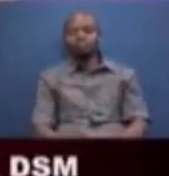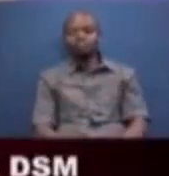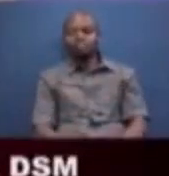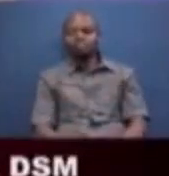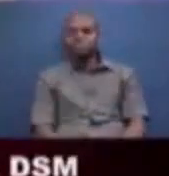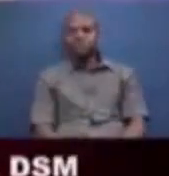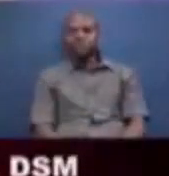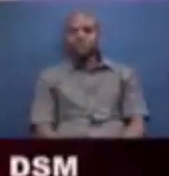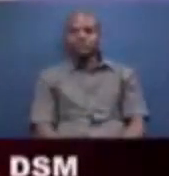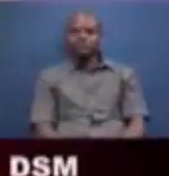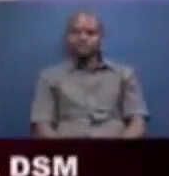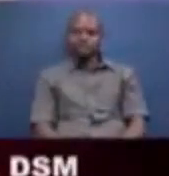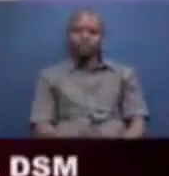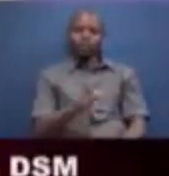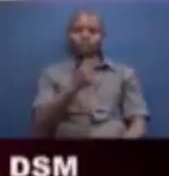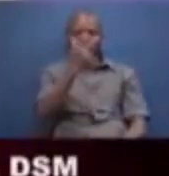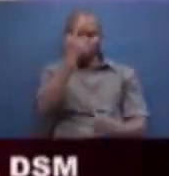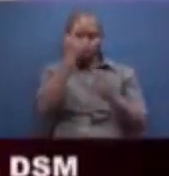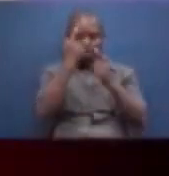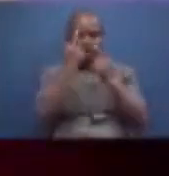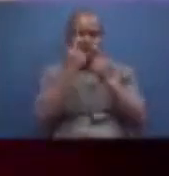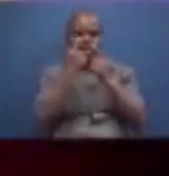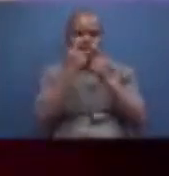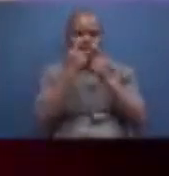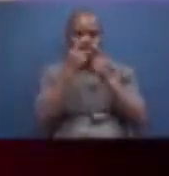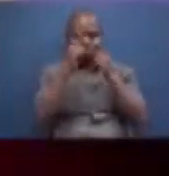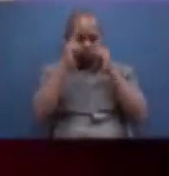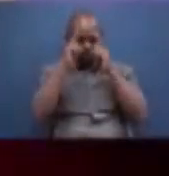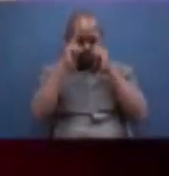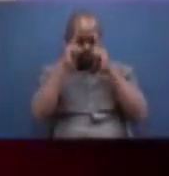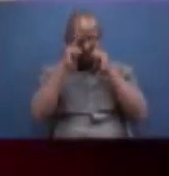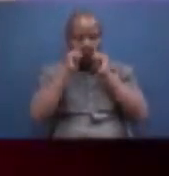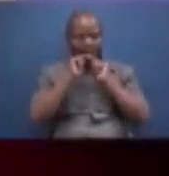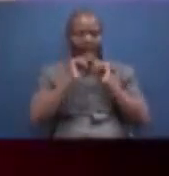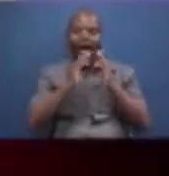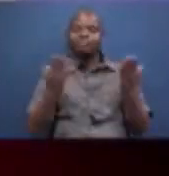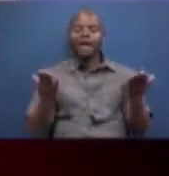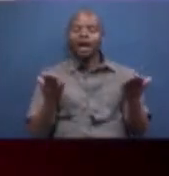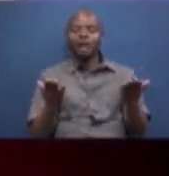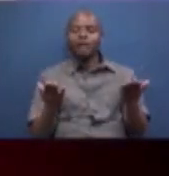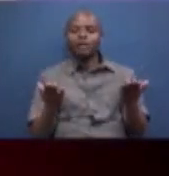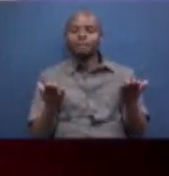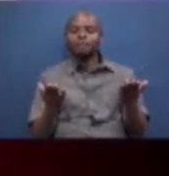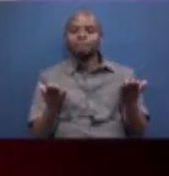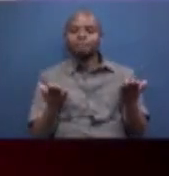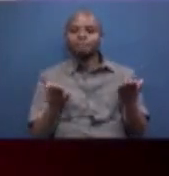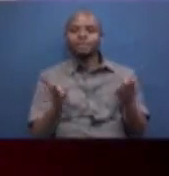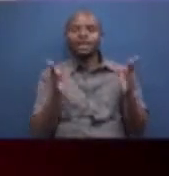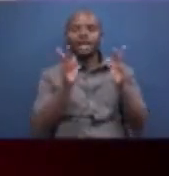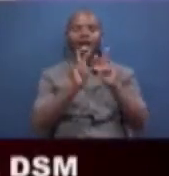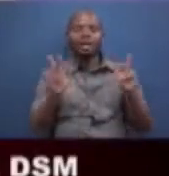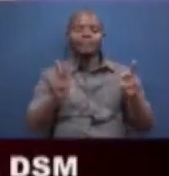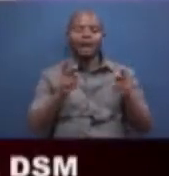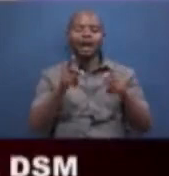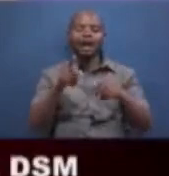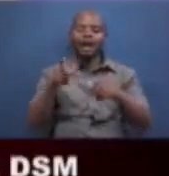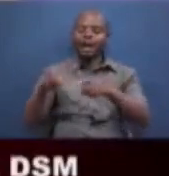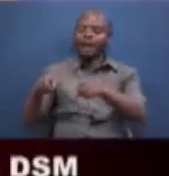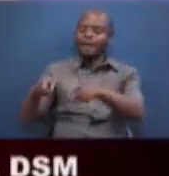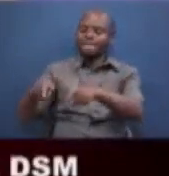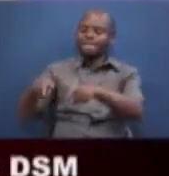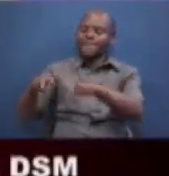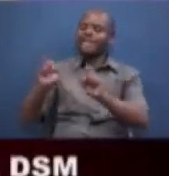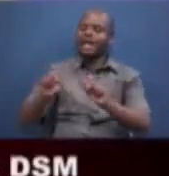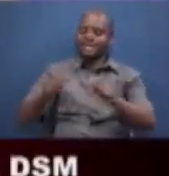Kwa maana hawalali kwenye swala la bandari. Ngoja niwaambie, kama bandari ni ahadi ya Chama